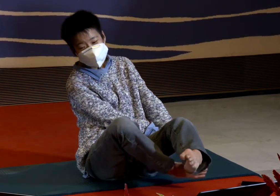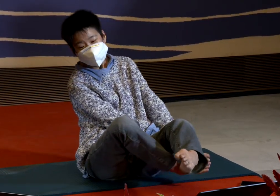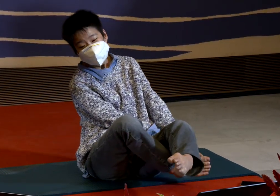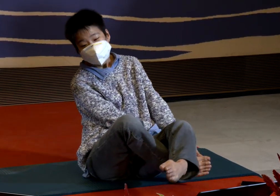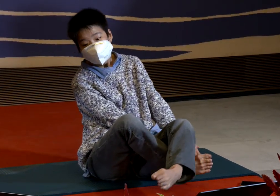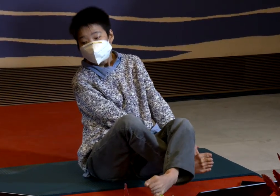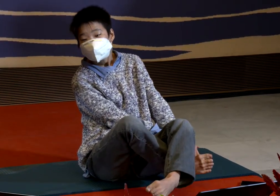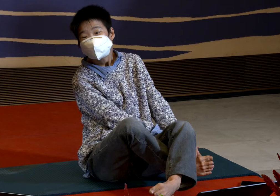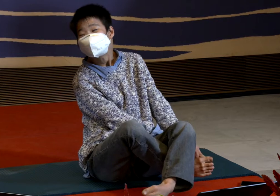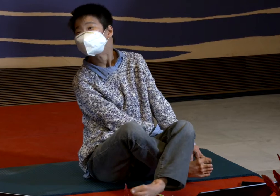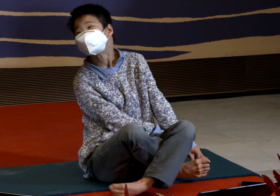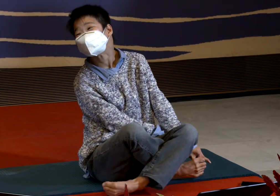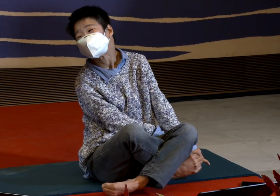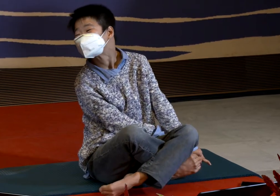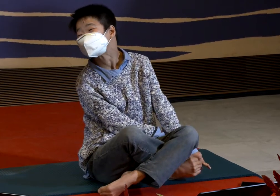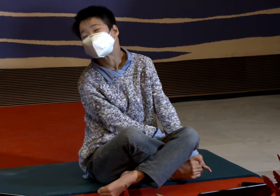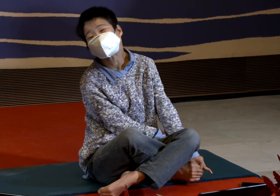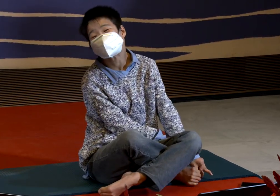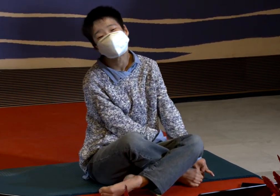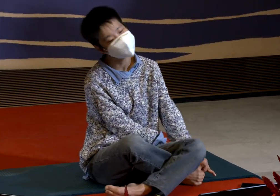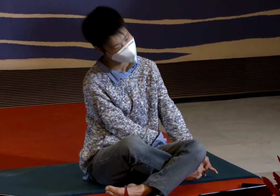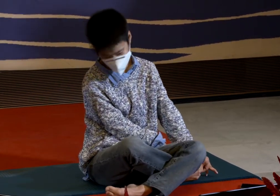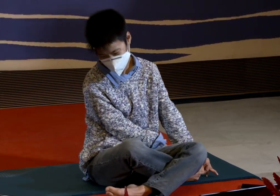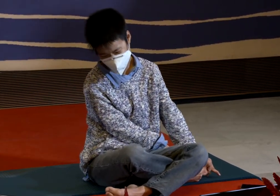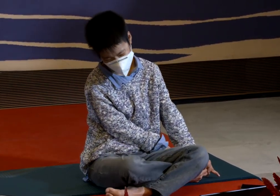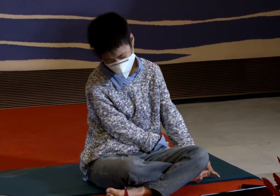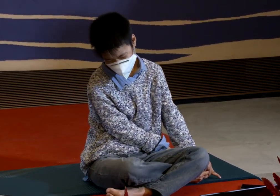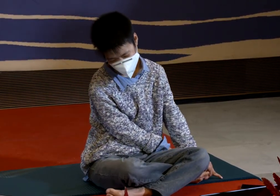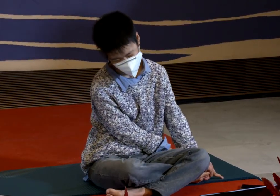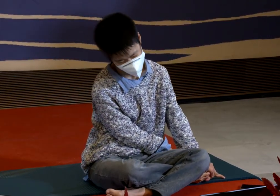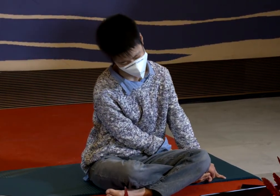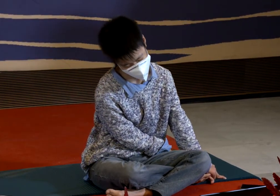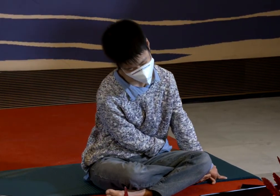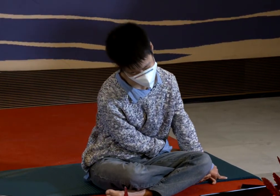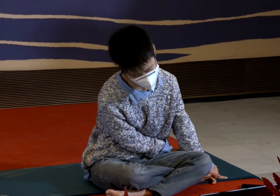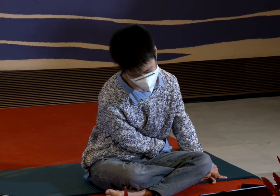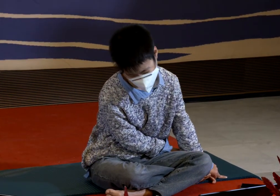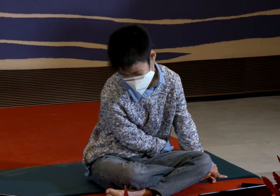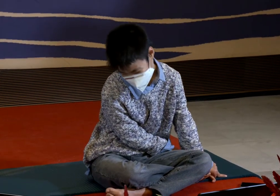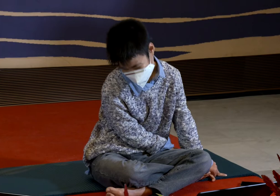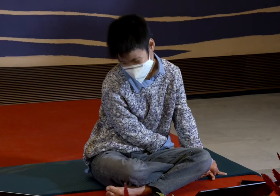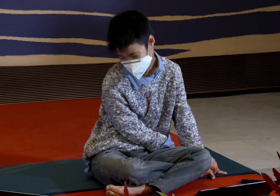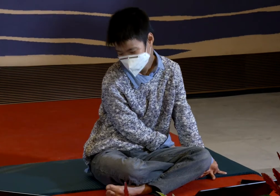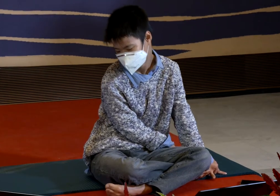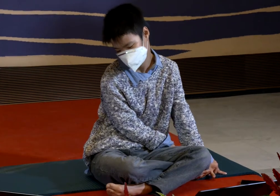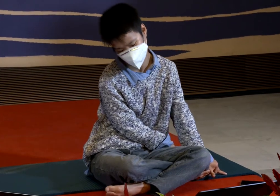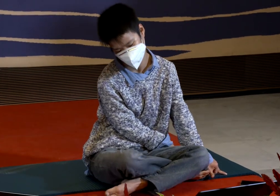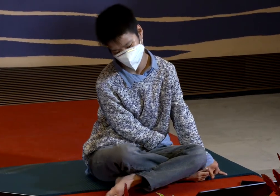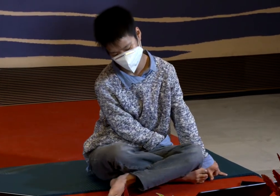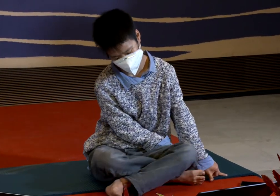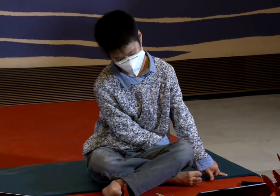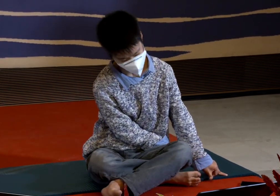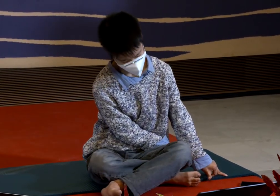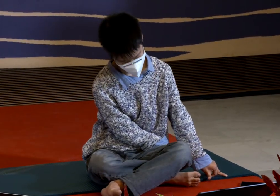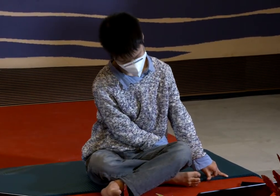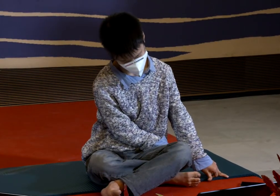créer, on a besoin d'une chambre à soi. Mais, pour moi comme pour d'autres, encore faut-il que cette pièce ne soit pas